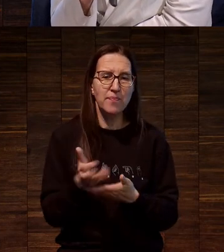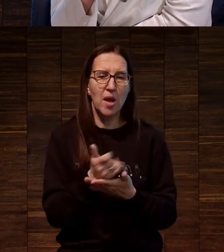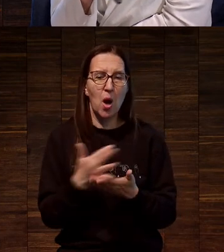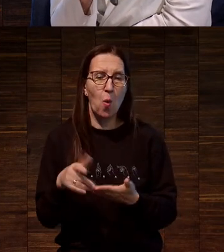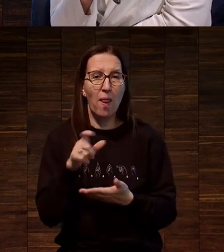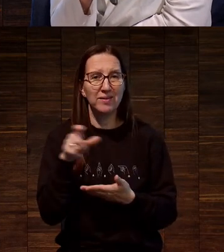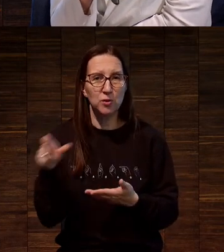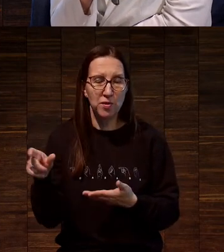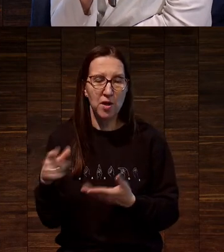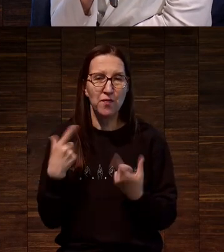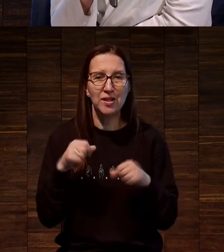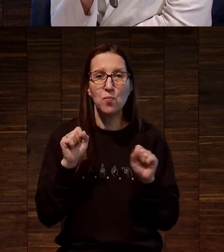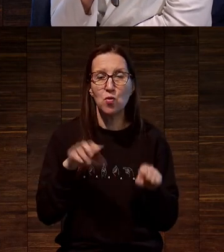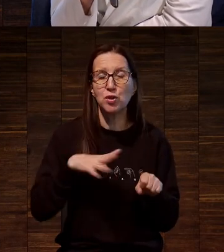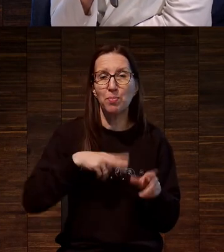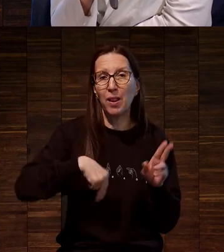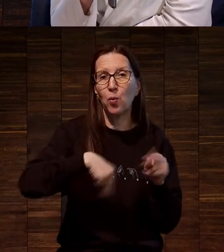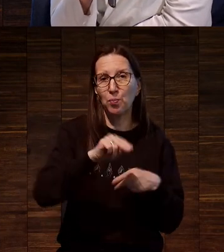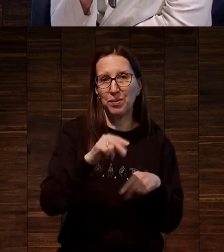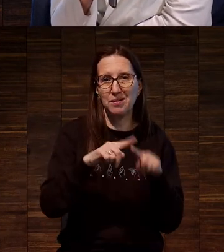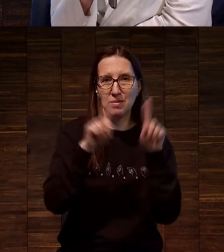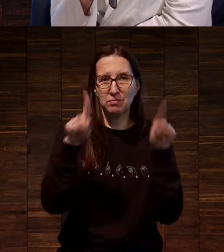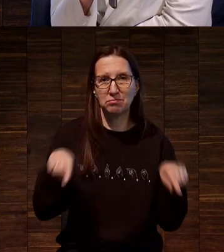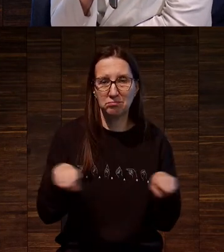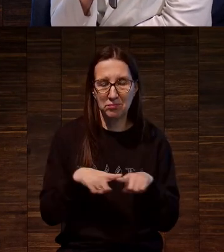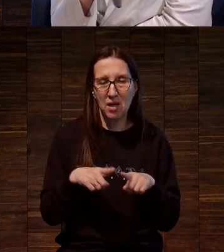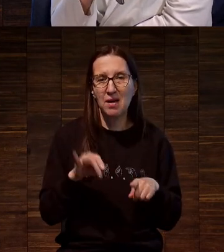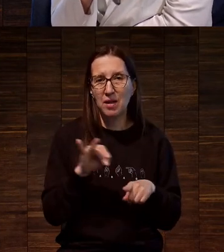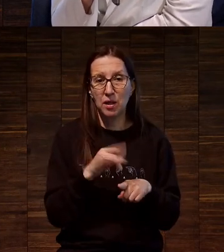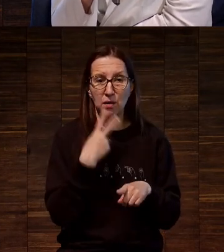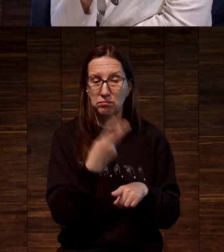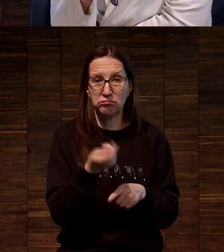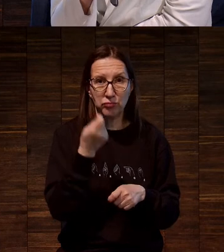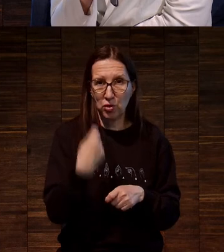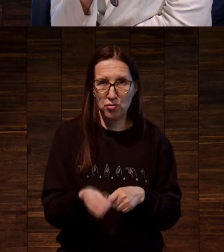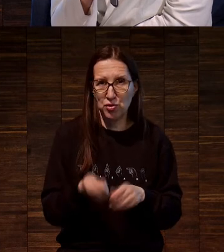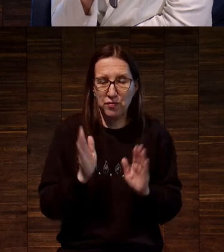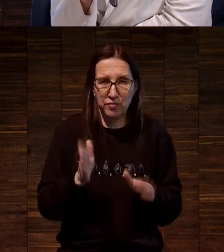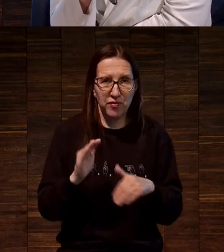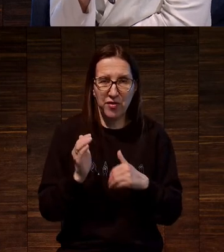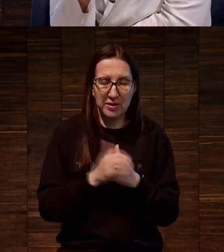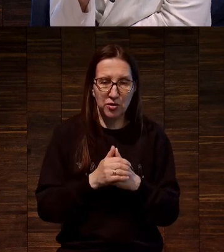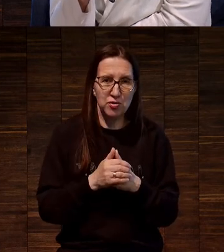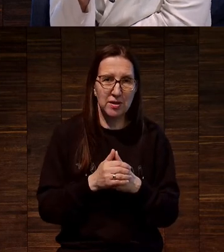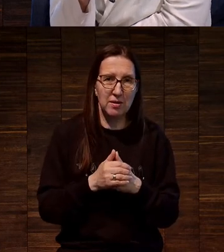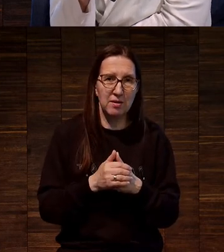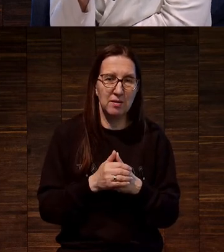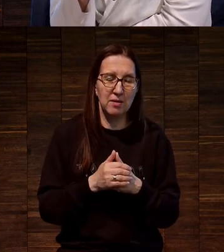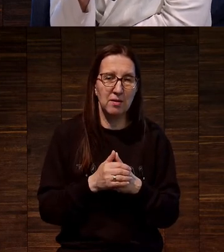коллекционеров, где можно было купить работы довольно дешево